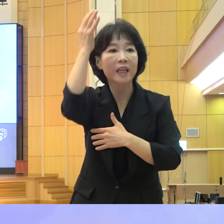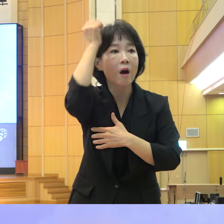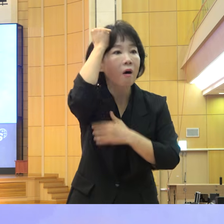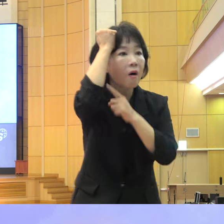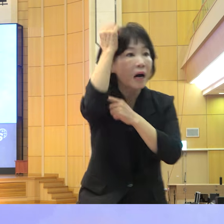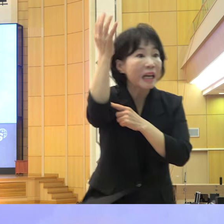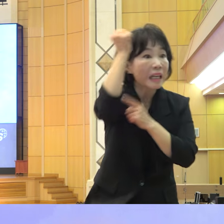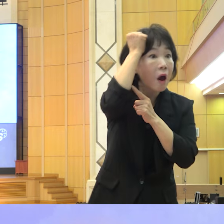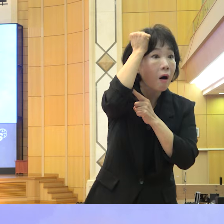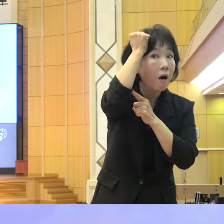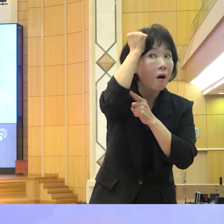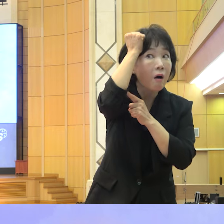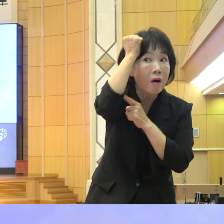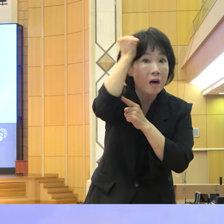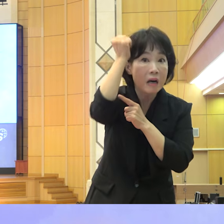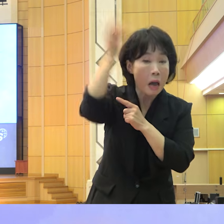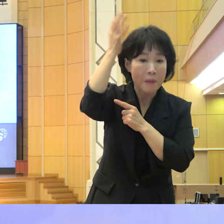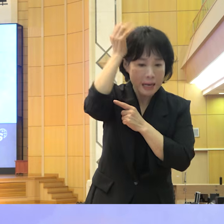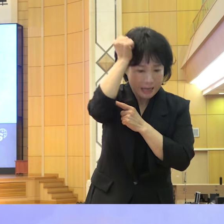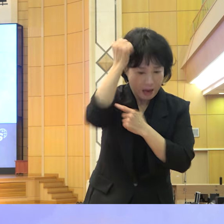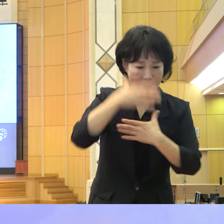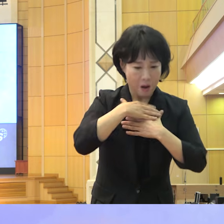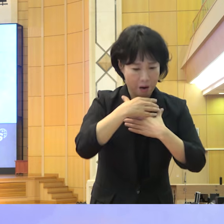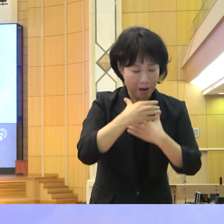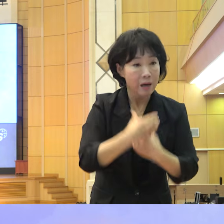안식일을 기억하라고 그랬습니다.